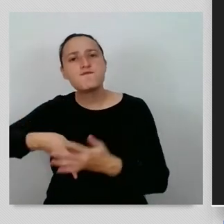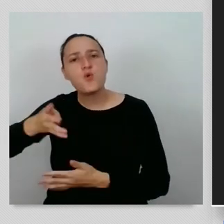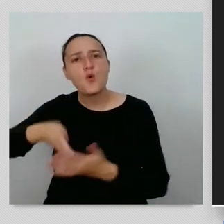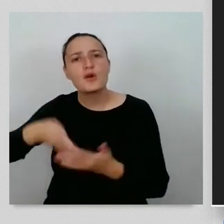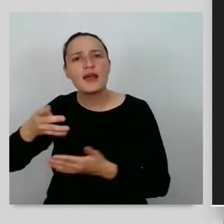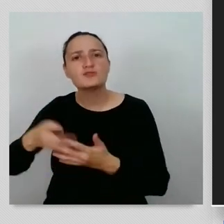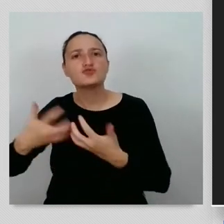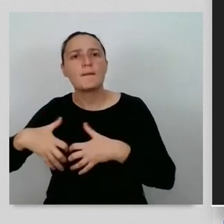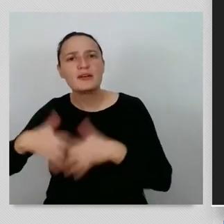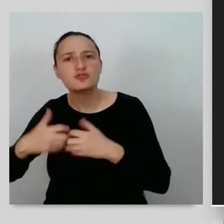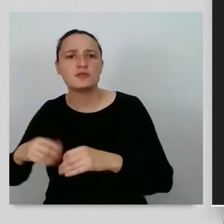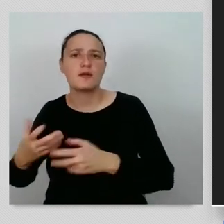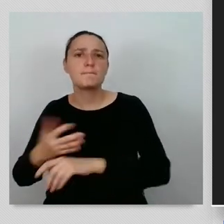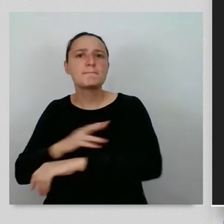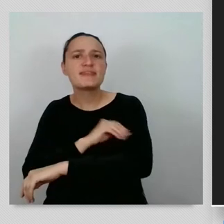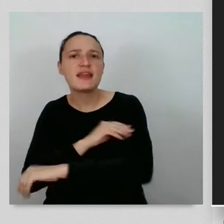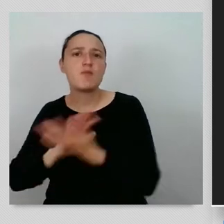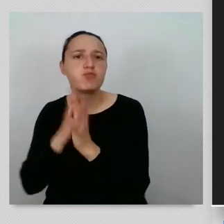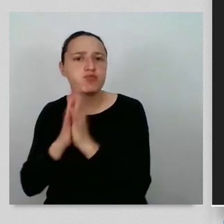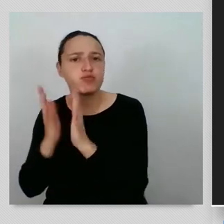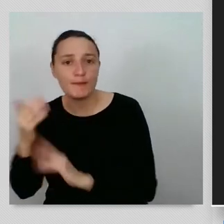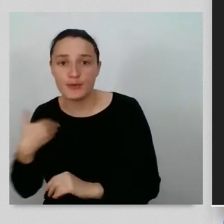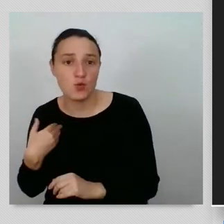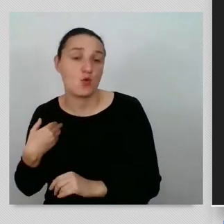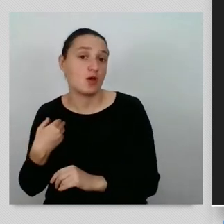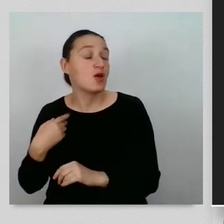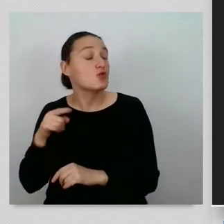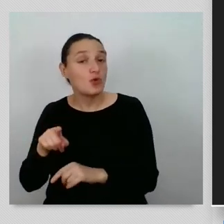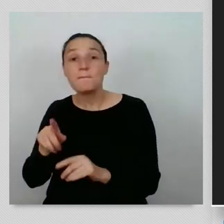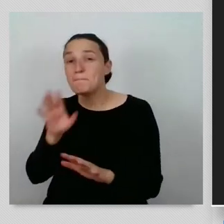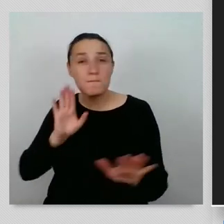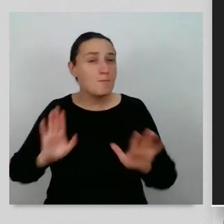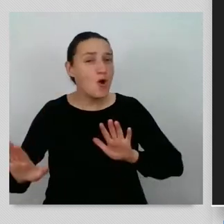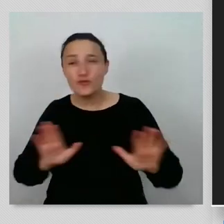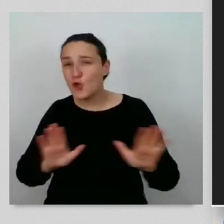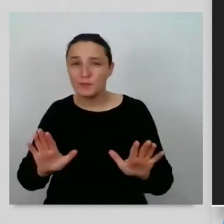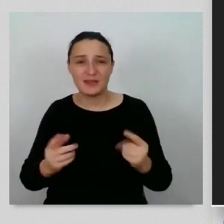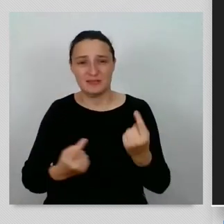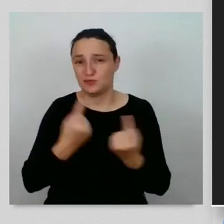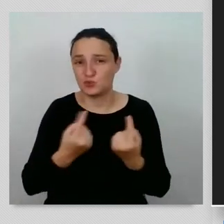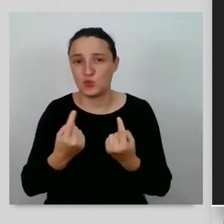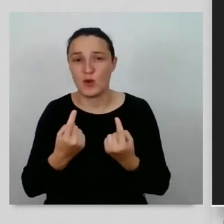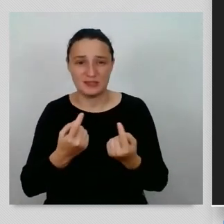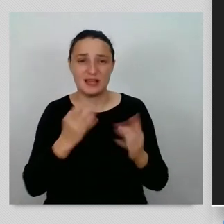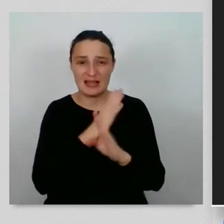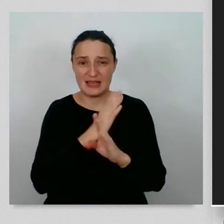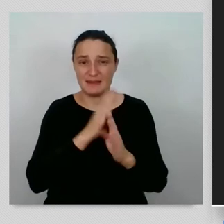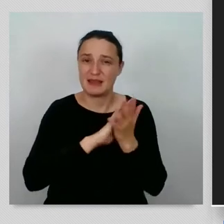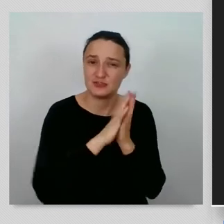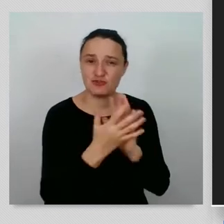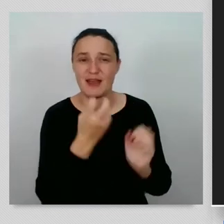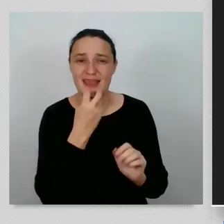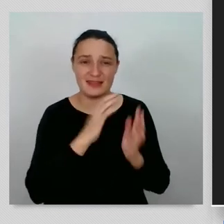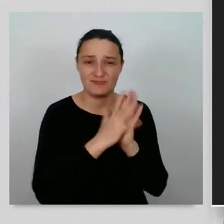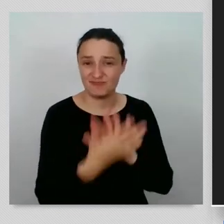się ostatecznie nie pojawiły. Więc podobnie w moim przekonaniu jest z polityką klimatyczną i transformacją